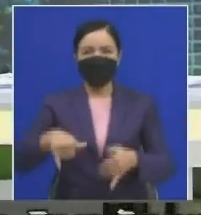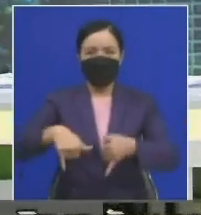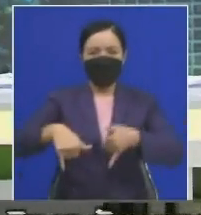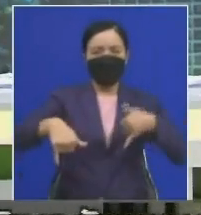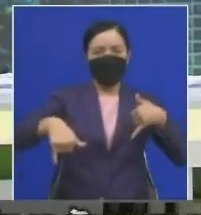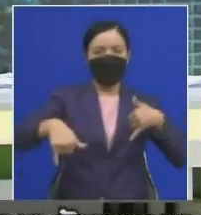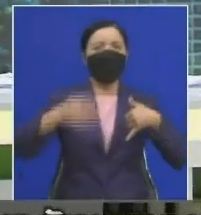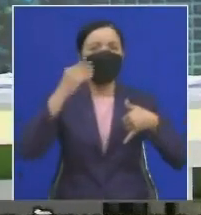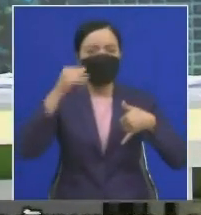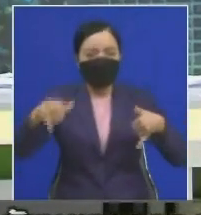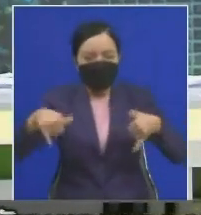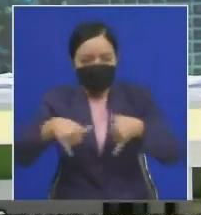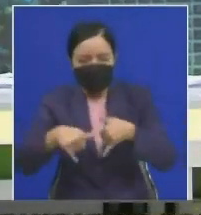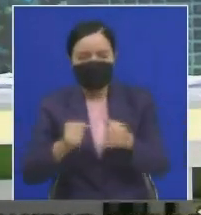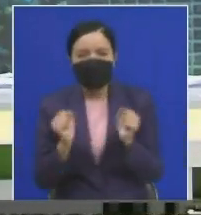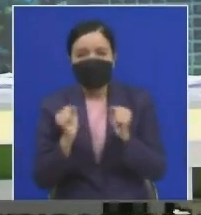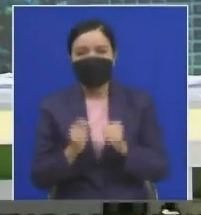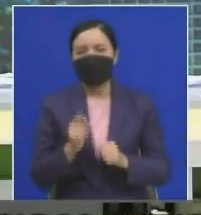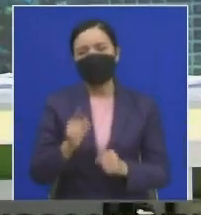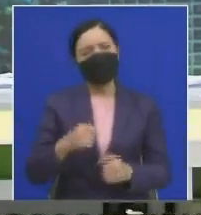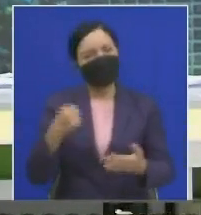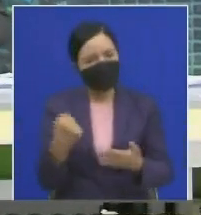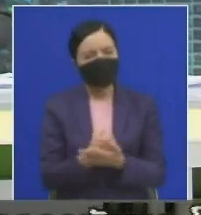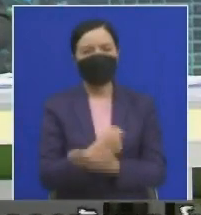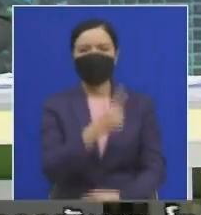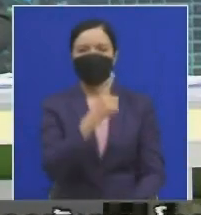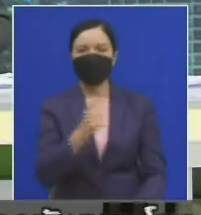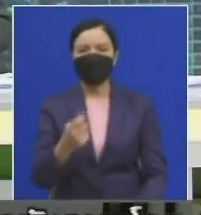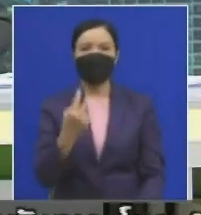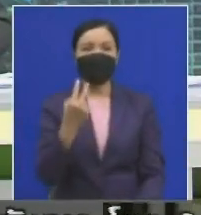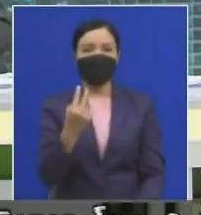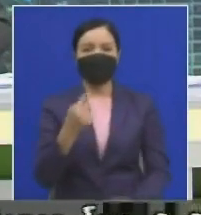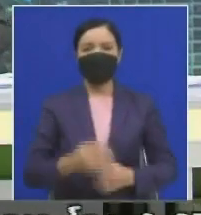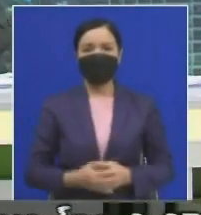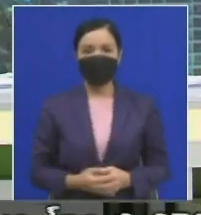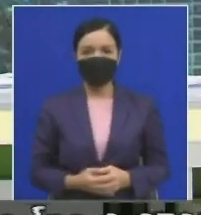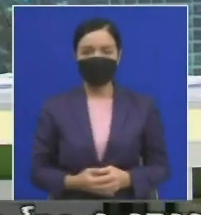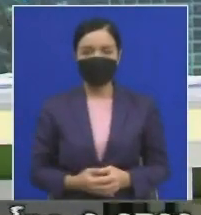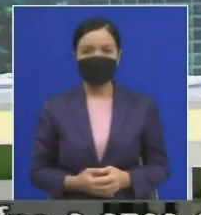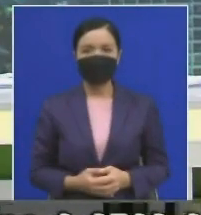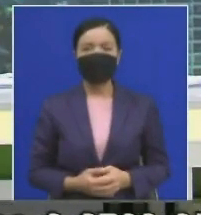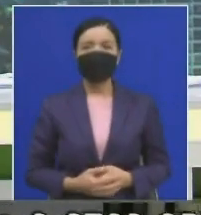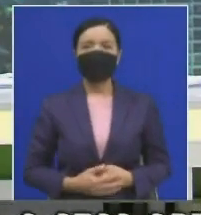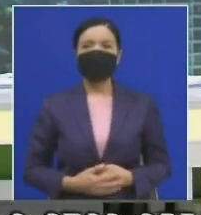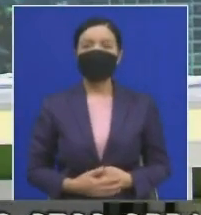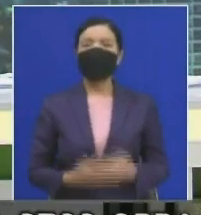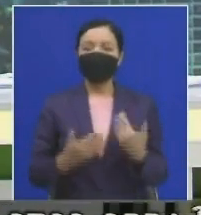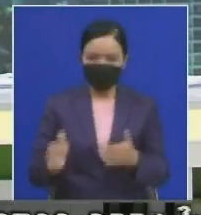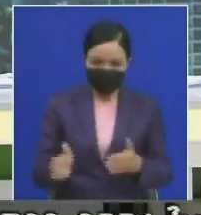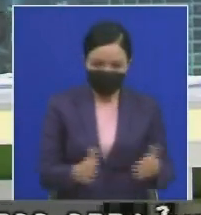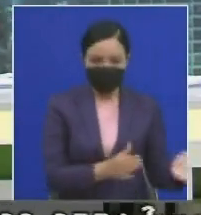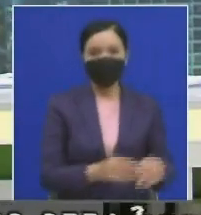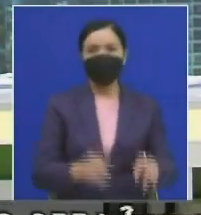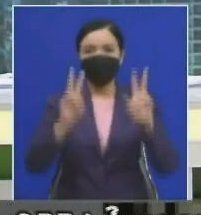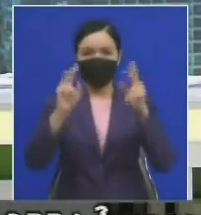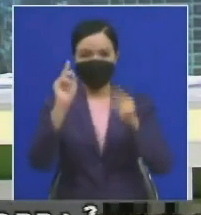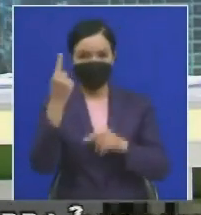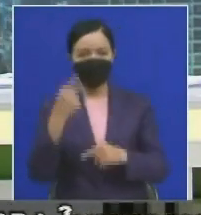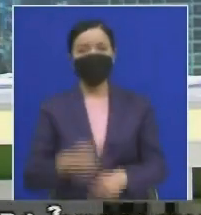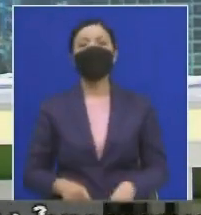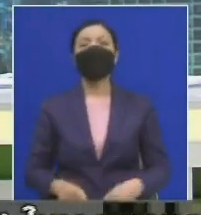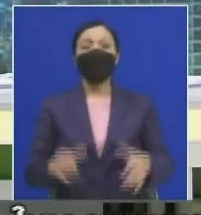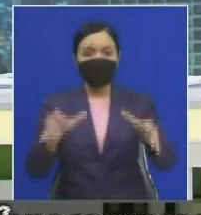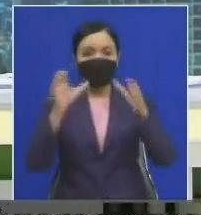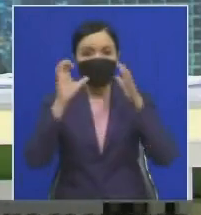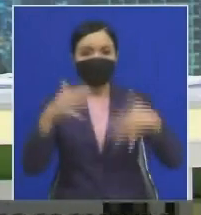ayันนี้สู่ส แลีนี้เรื่สั่โครงที่ถูกเจ้าทจบได้ จับเป เป็กร